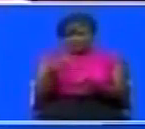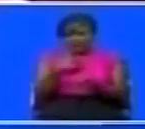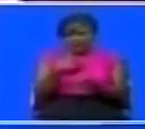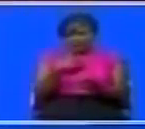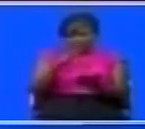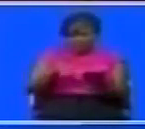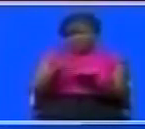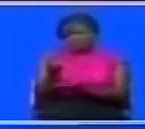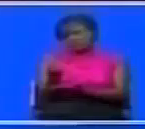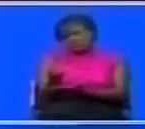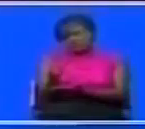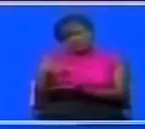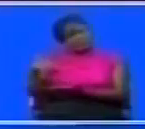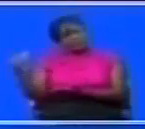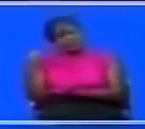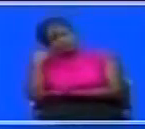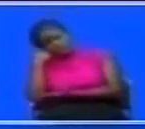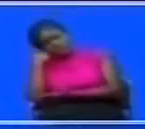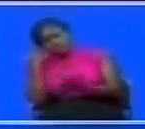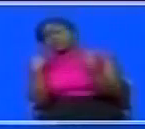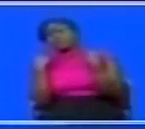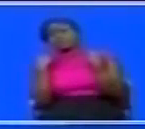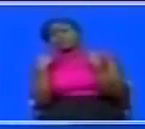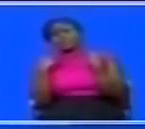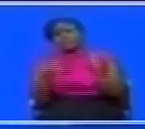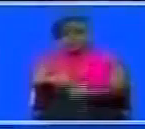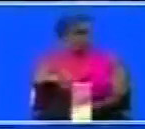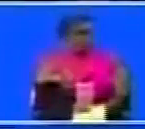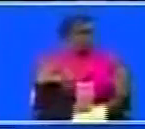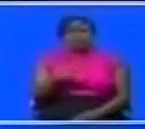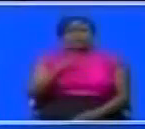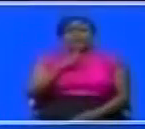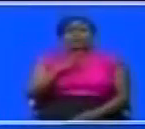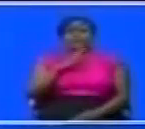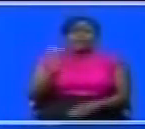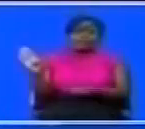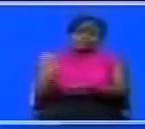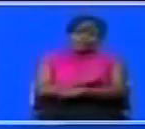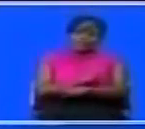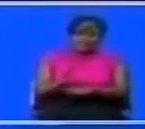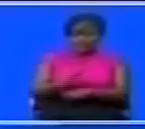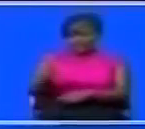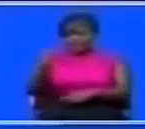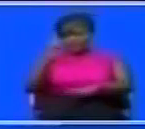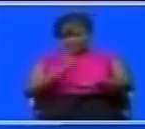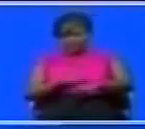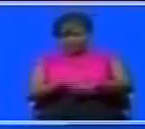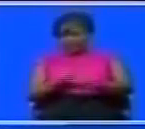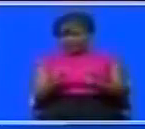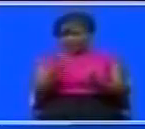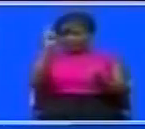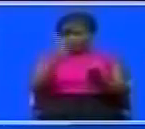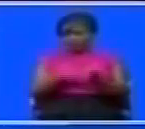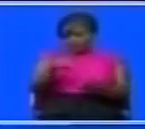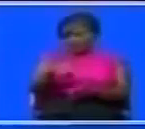anasoma kidogo alafu yeye anaenda kulala. Hapo kama ni ya maji unakuta sisi tuko busy. Sasa wakati mwingine unakuta hasa ni